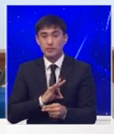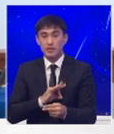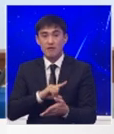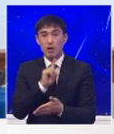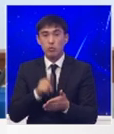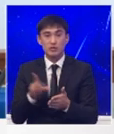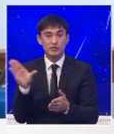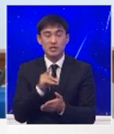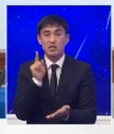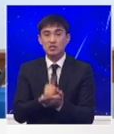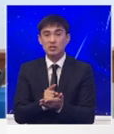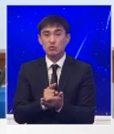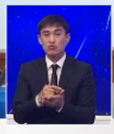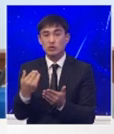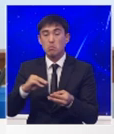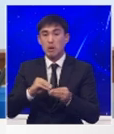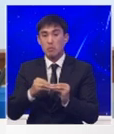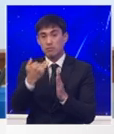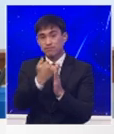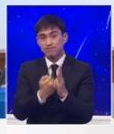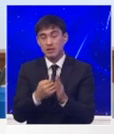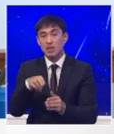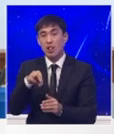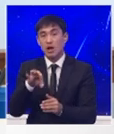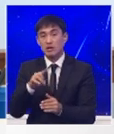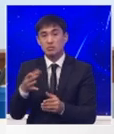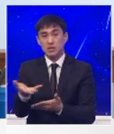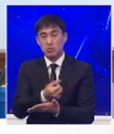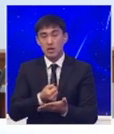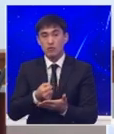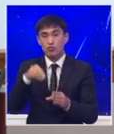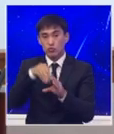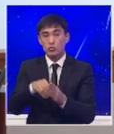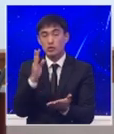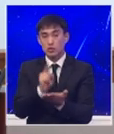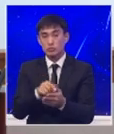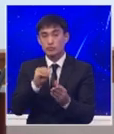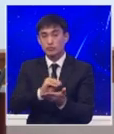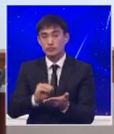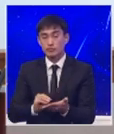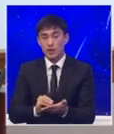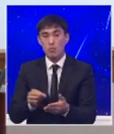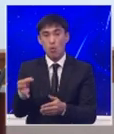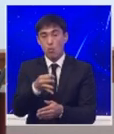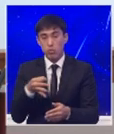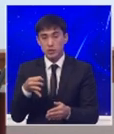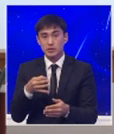вопросы должны у вас в реестре проблем, которые по Талгару мы собрали, внутри него быть. По